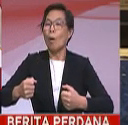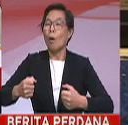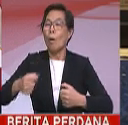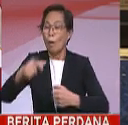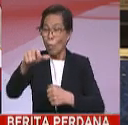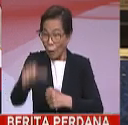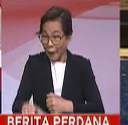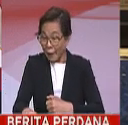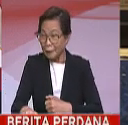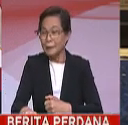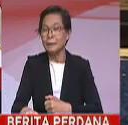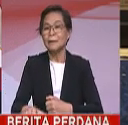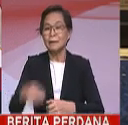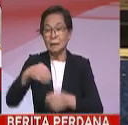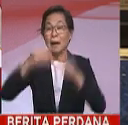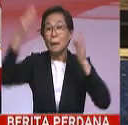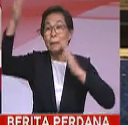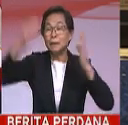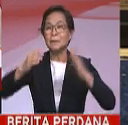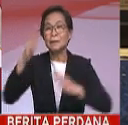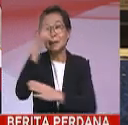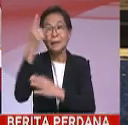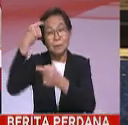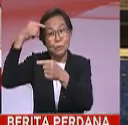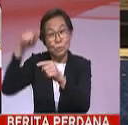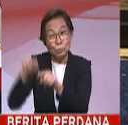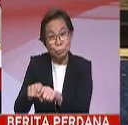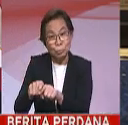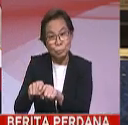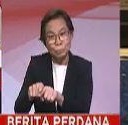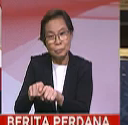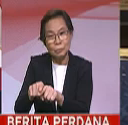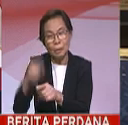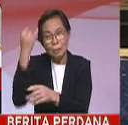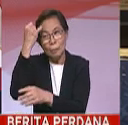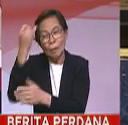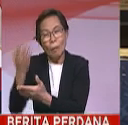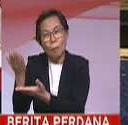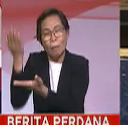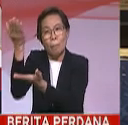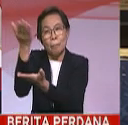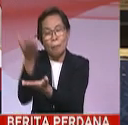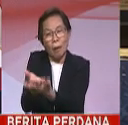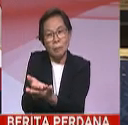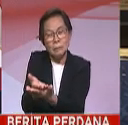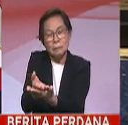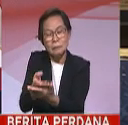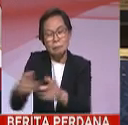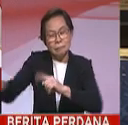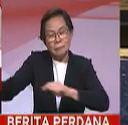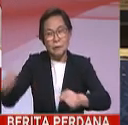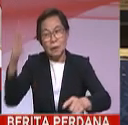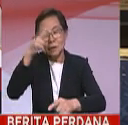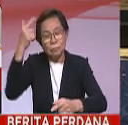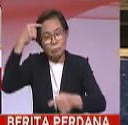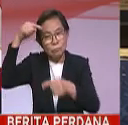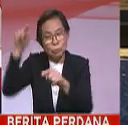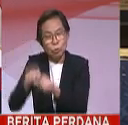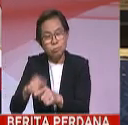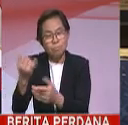negara, kerajaan bersetuju dengan pandangan bahawa satu tindakan yang tegas perlu